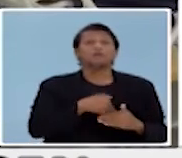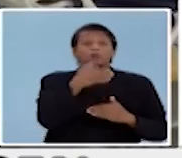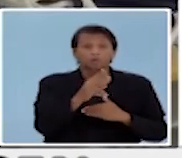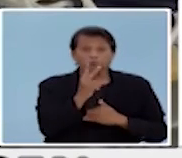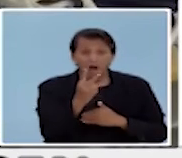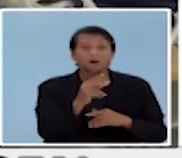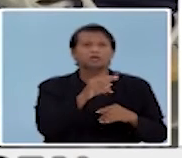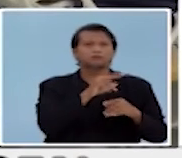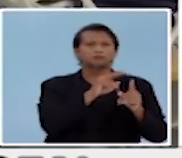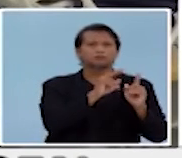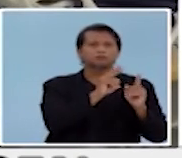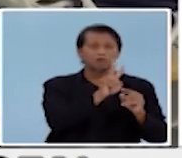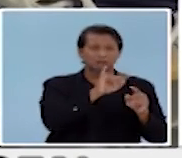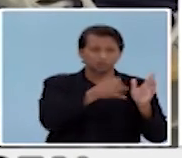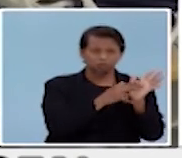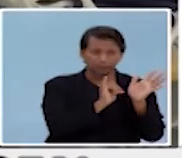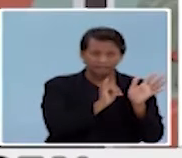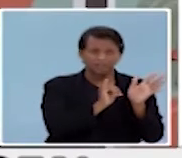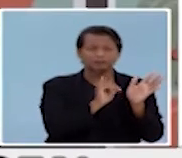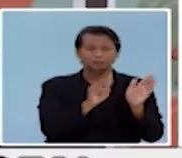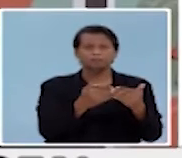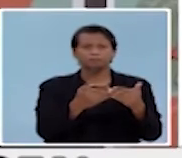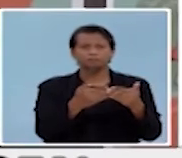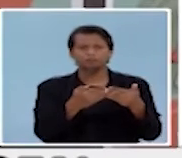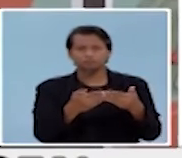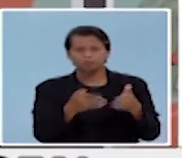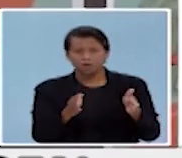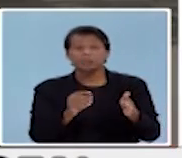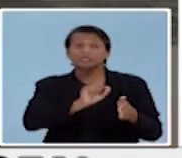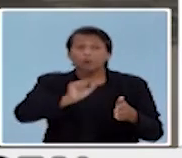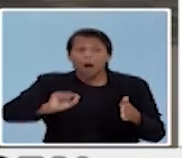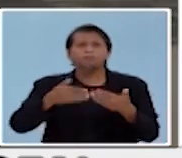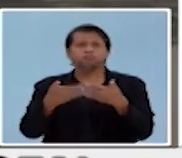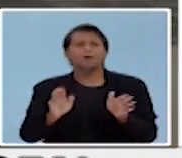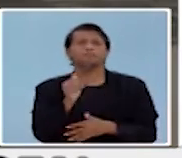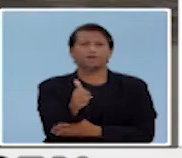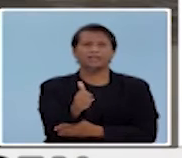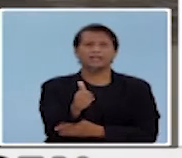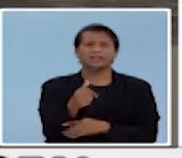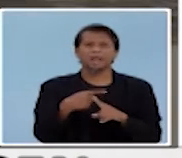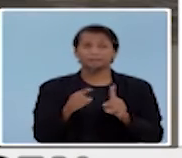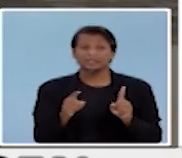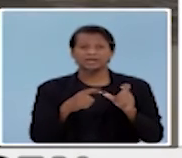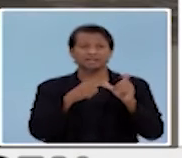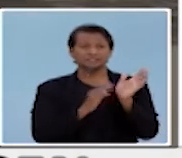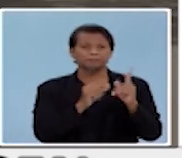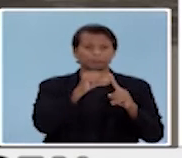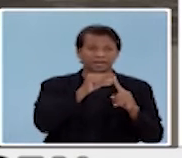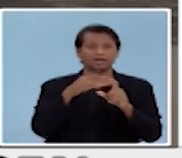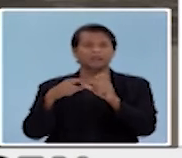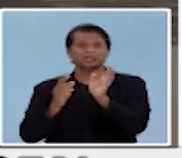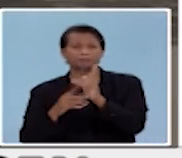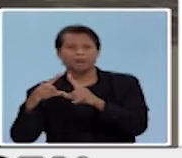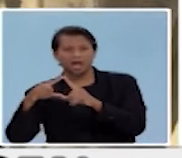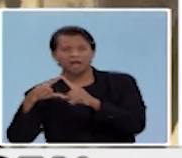dan pada fase 2 jadi memang sekolah-sekolah sudah mulai terbuka cuman SMP SMA dan SD itu file kelas